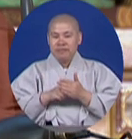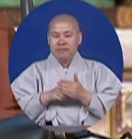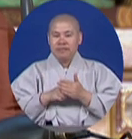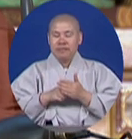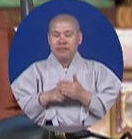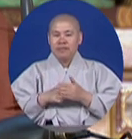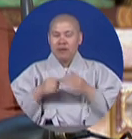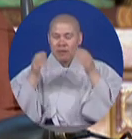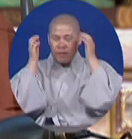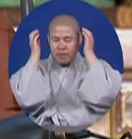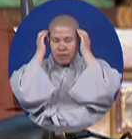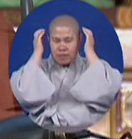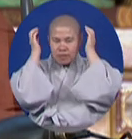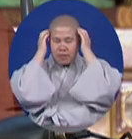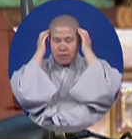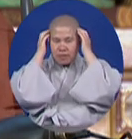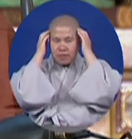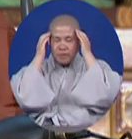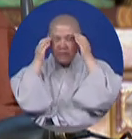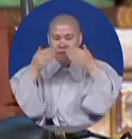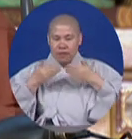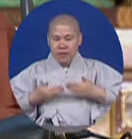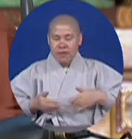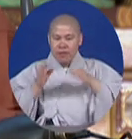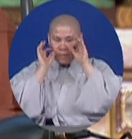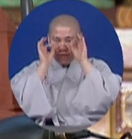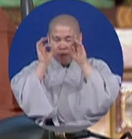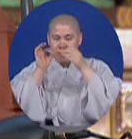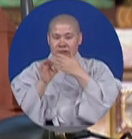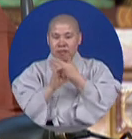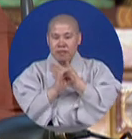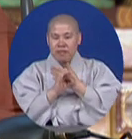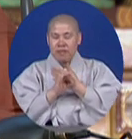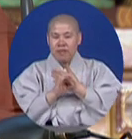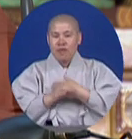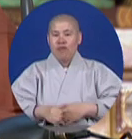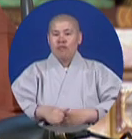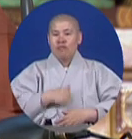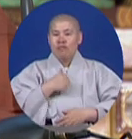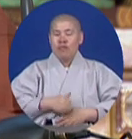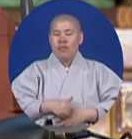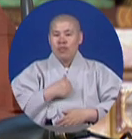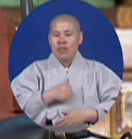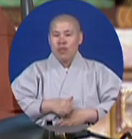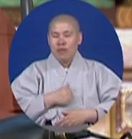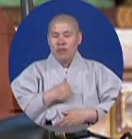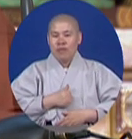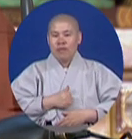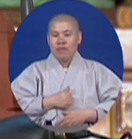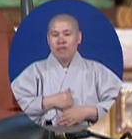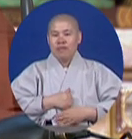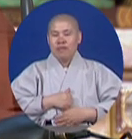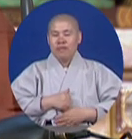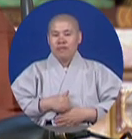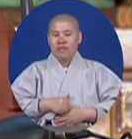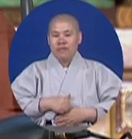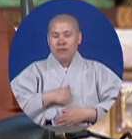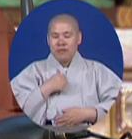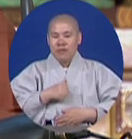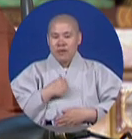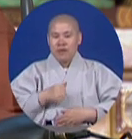이 고통을 가만히 보면 그 분노, 그